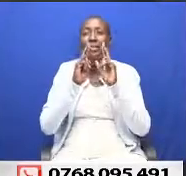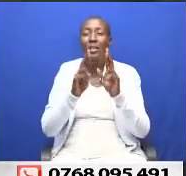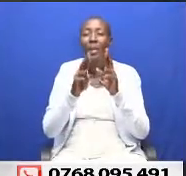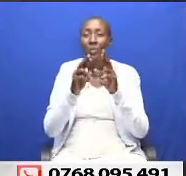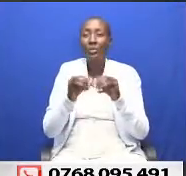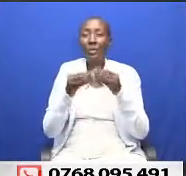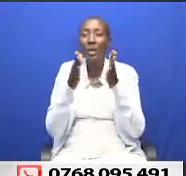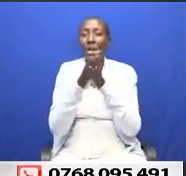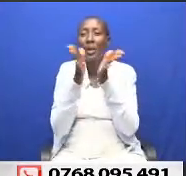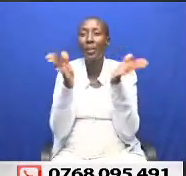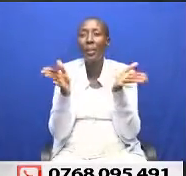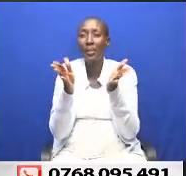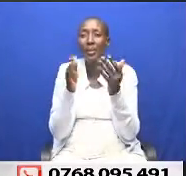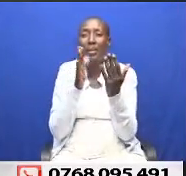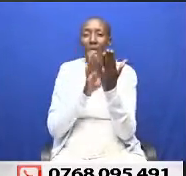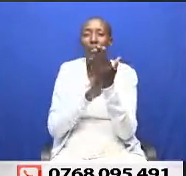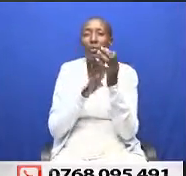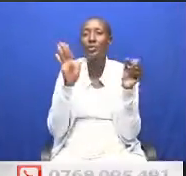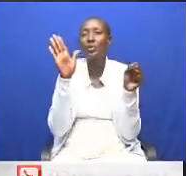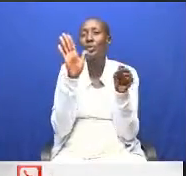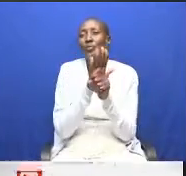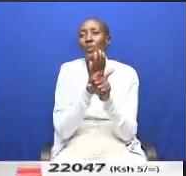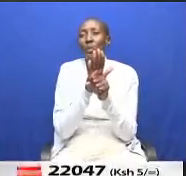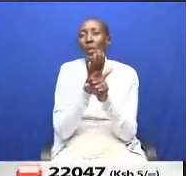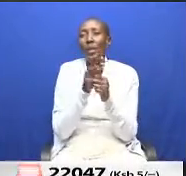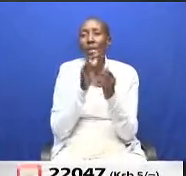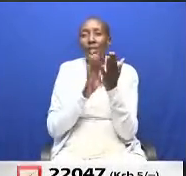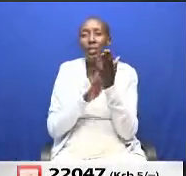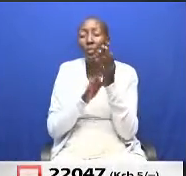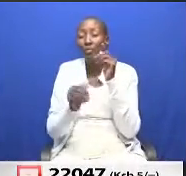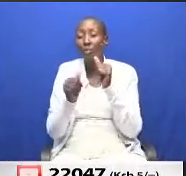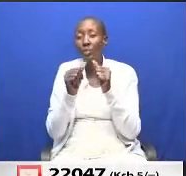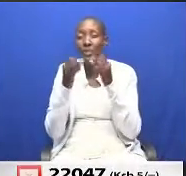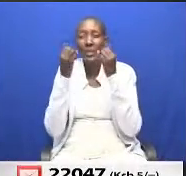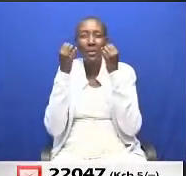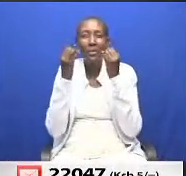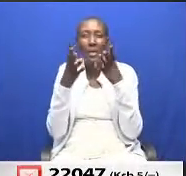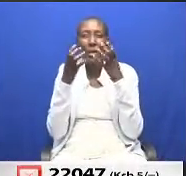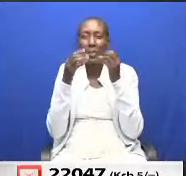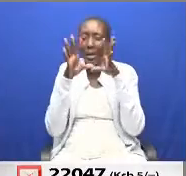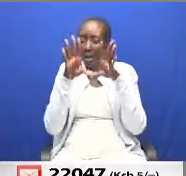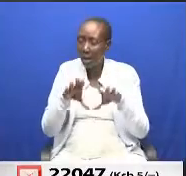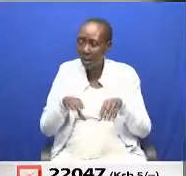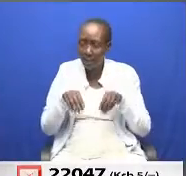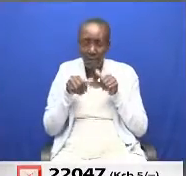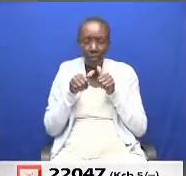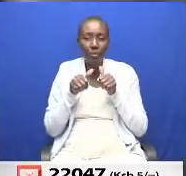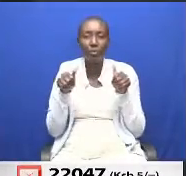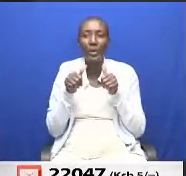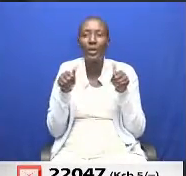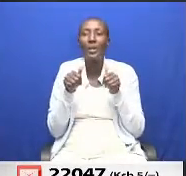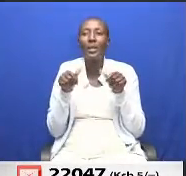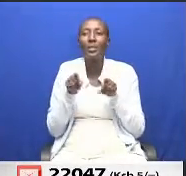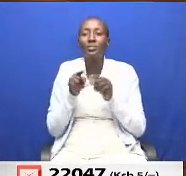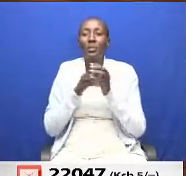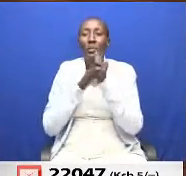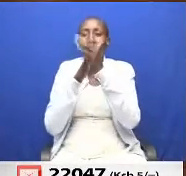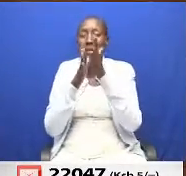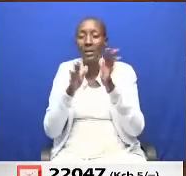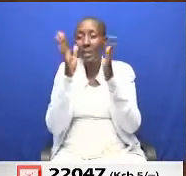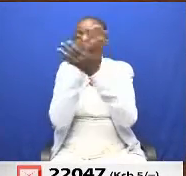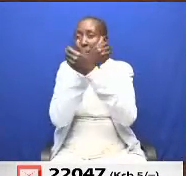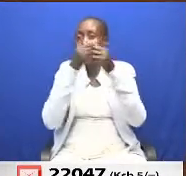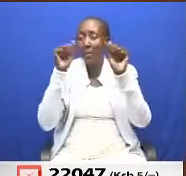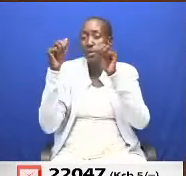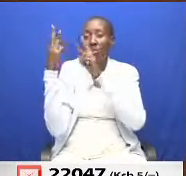umma, mapendekezo akiwa chungu nzima. Mapendekezo ambayo wengi wameyakumbatia, kwanza ni mfumo wa uongozi ambapo rais